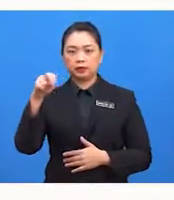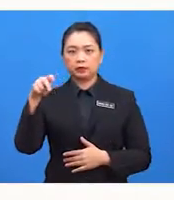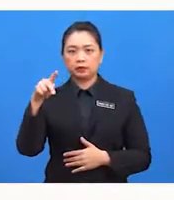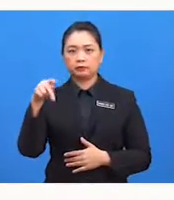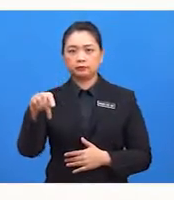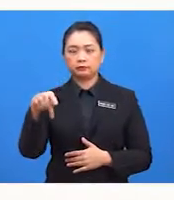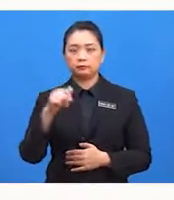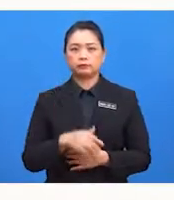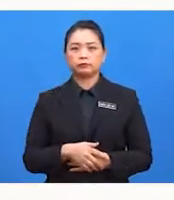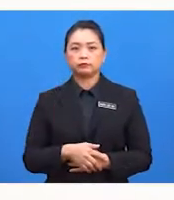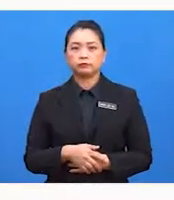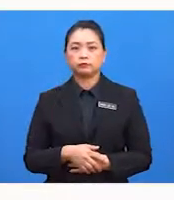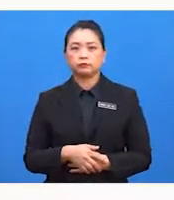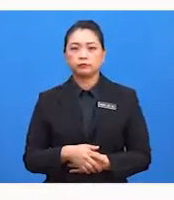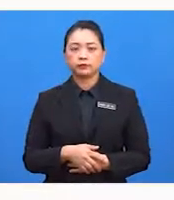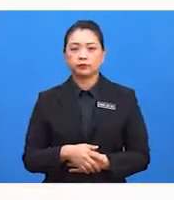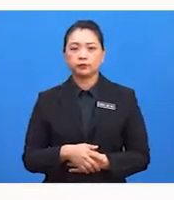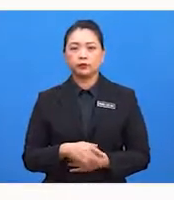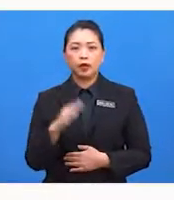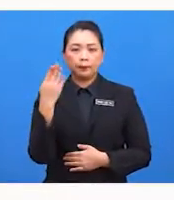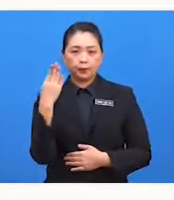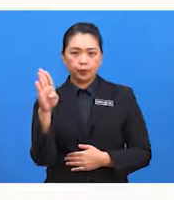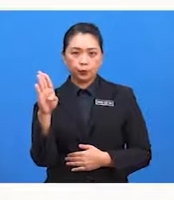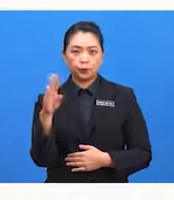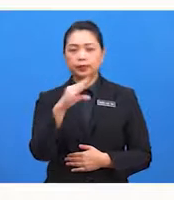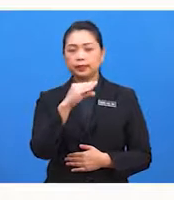biru dan juga jingga,